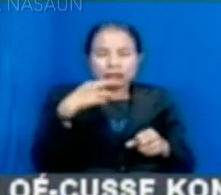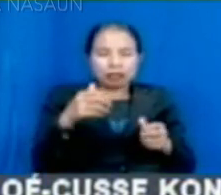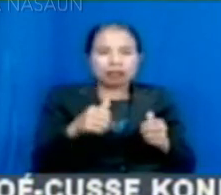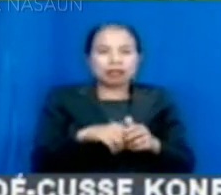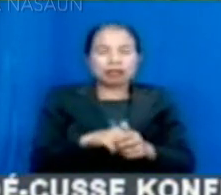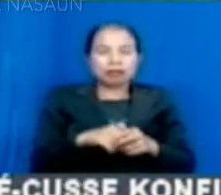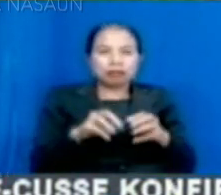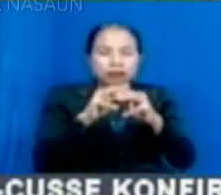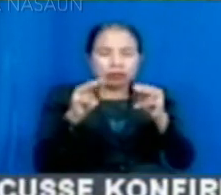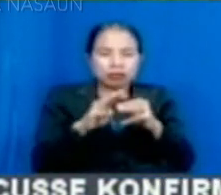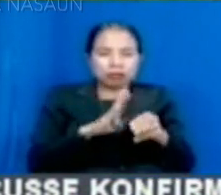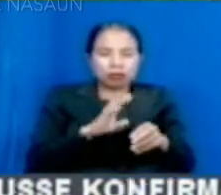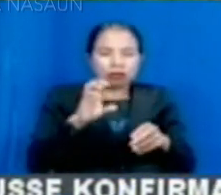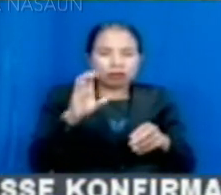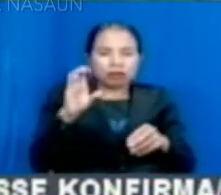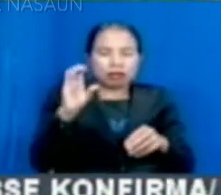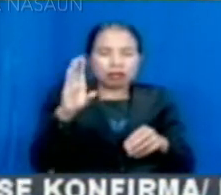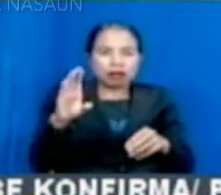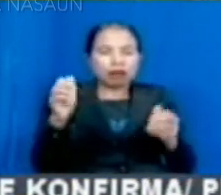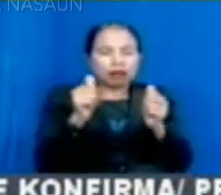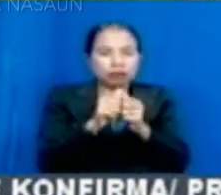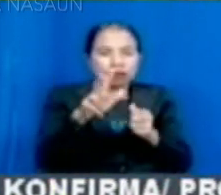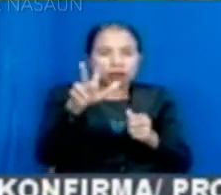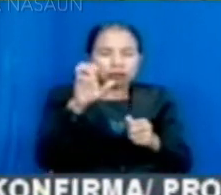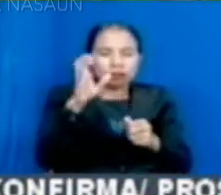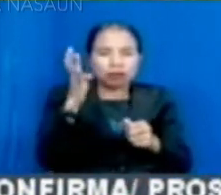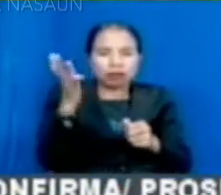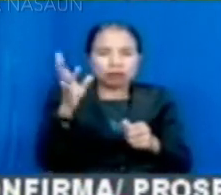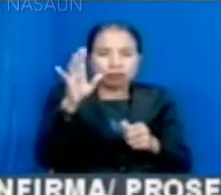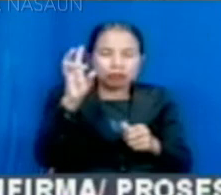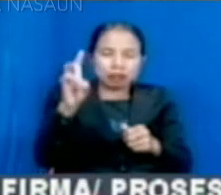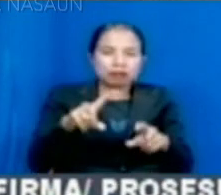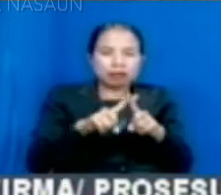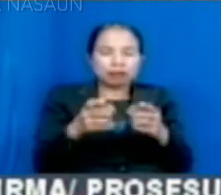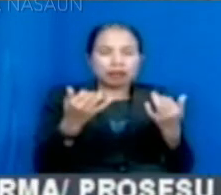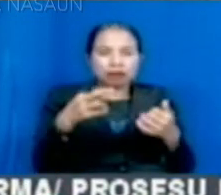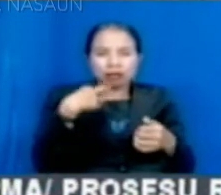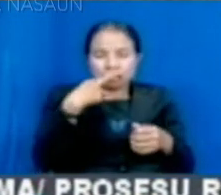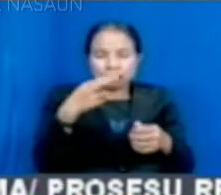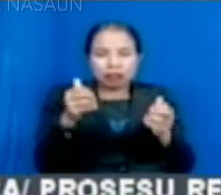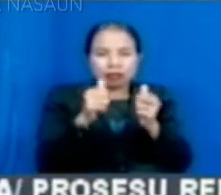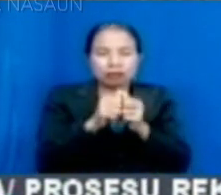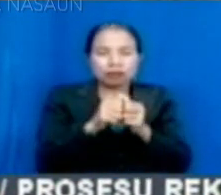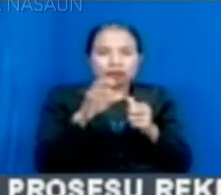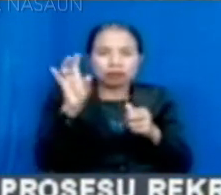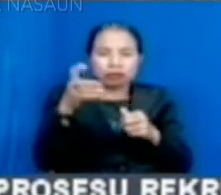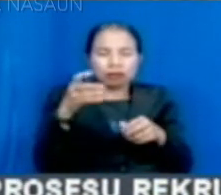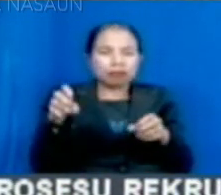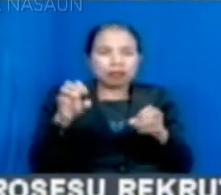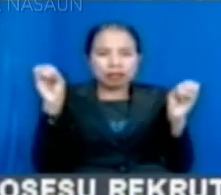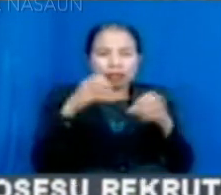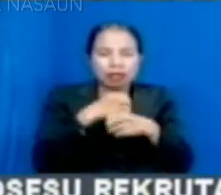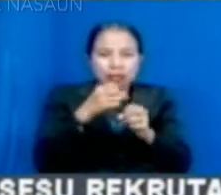bako hamutuk hektares atus toluhat nulu rasen hitu mai beda daun natar hektares seluruh rasen hitu abandona tambah